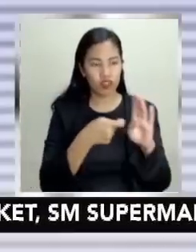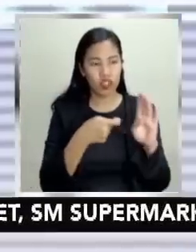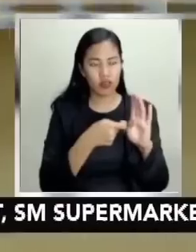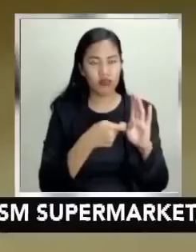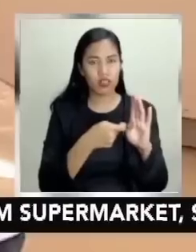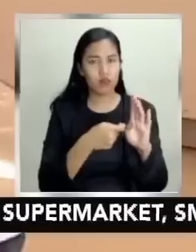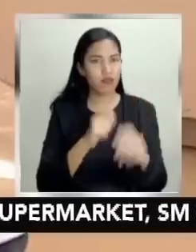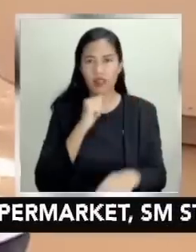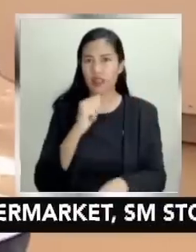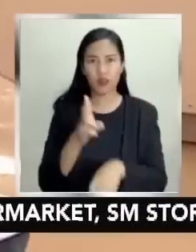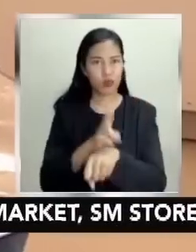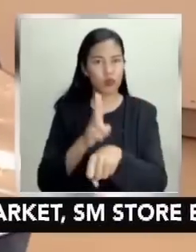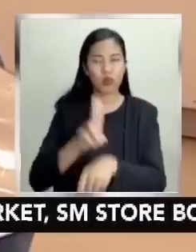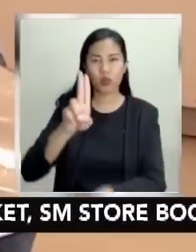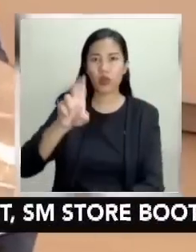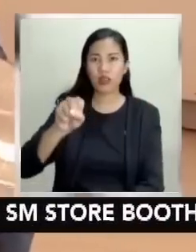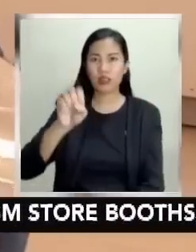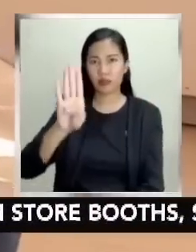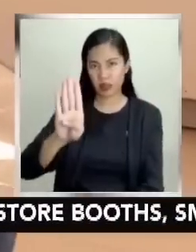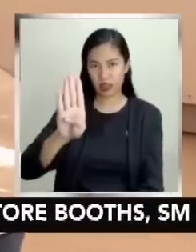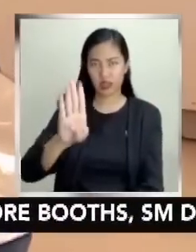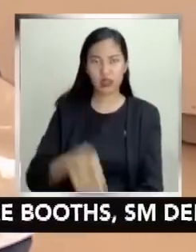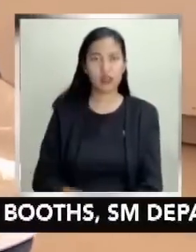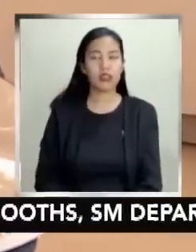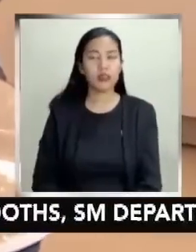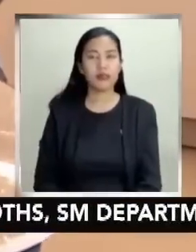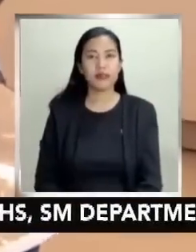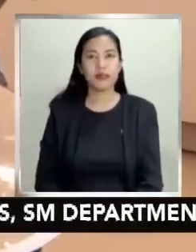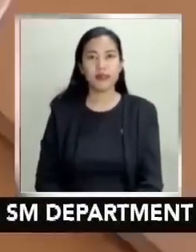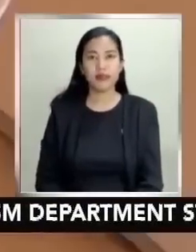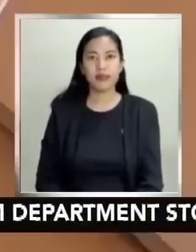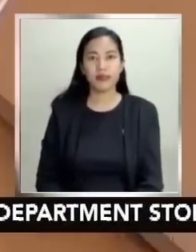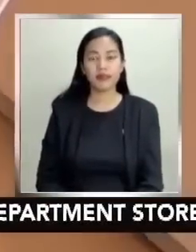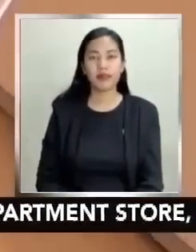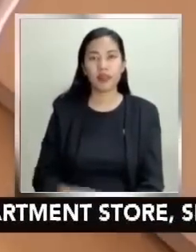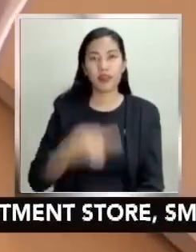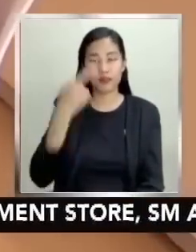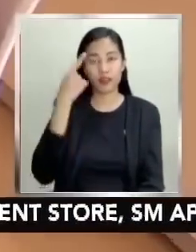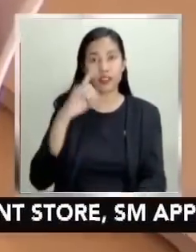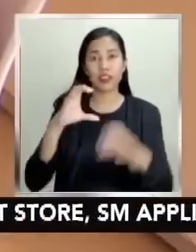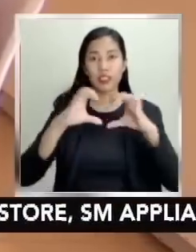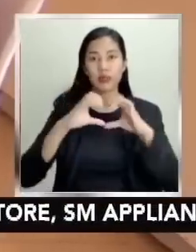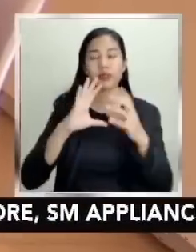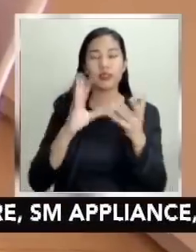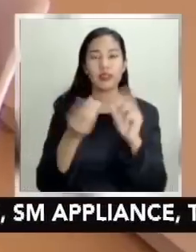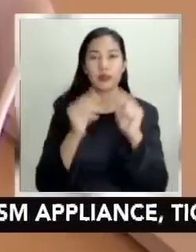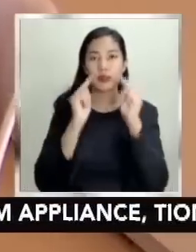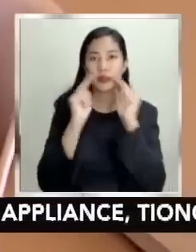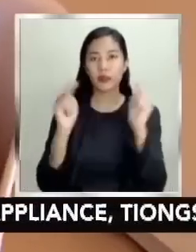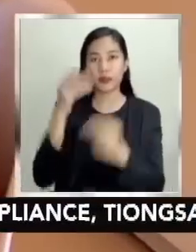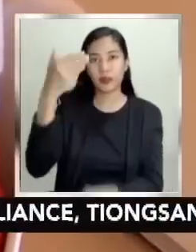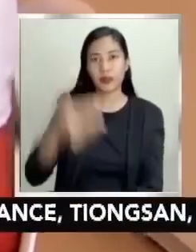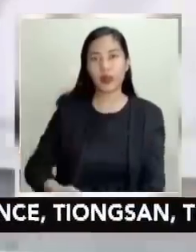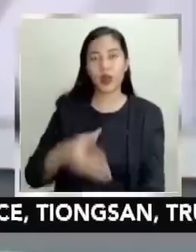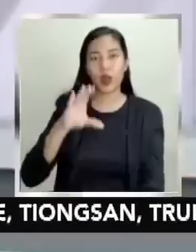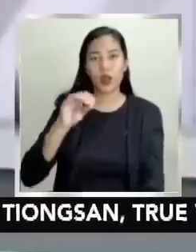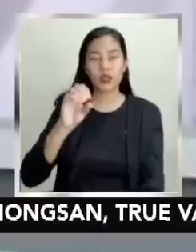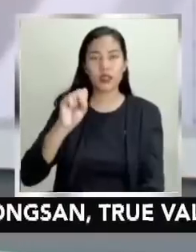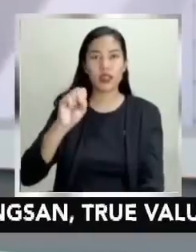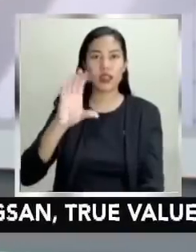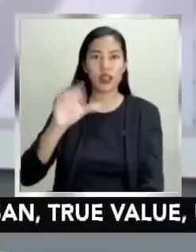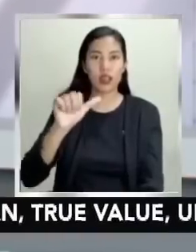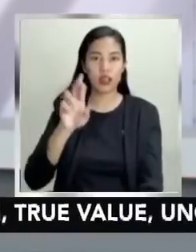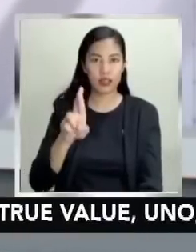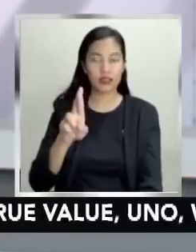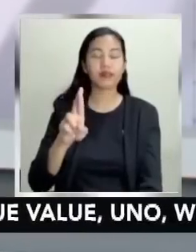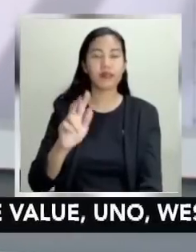port. Para sa GMA Integrated News, Oscar Oida, nakatutok, 24 oras.